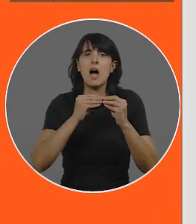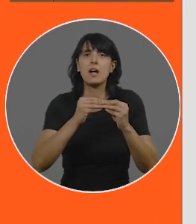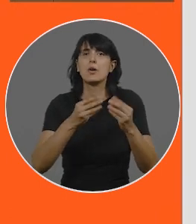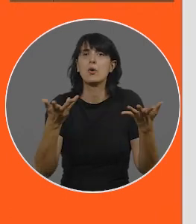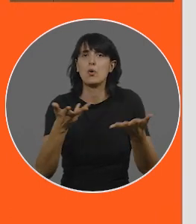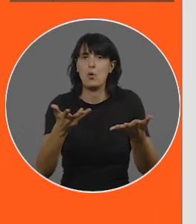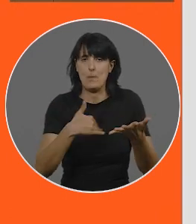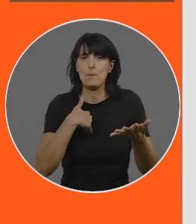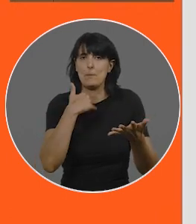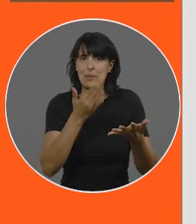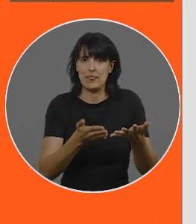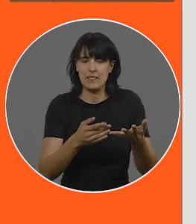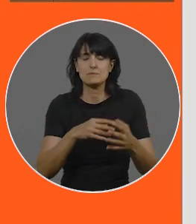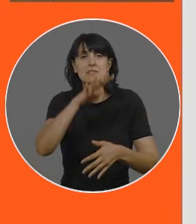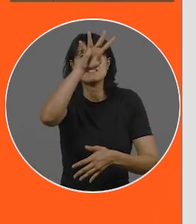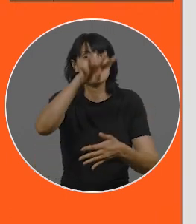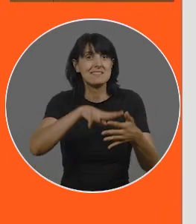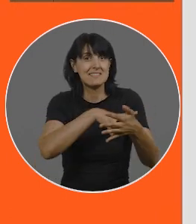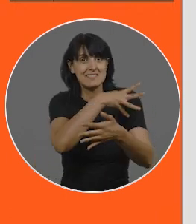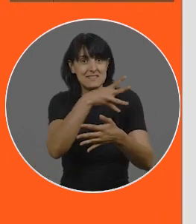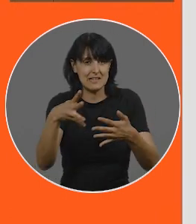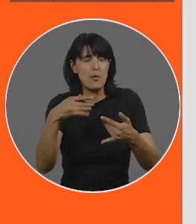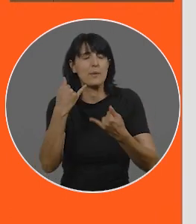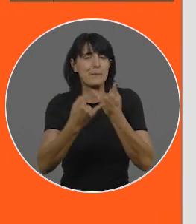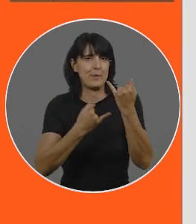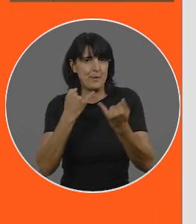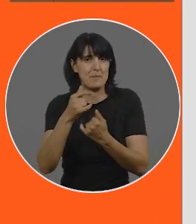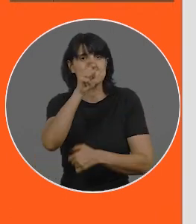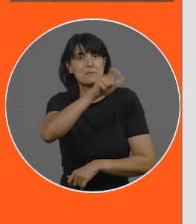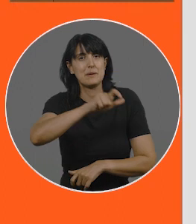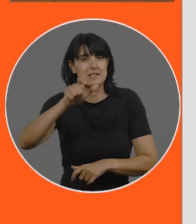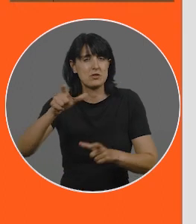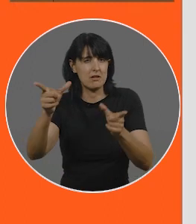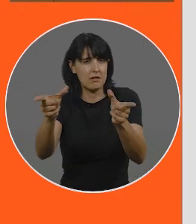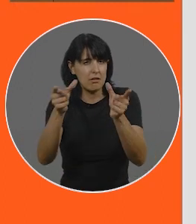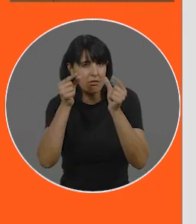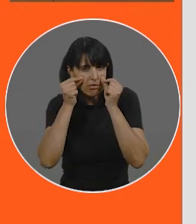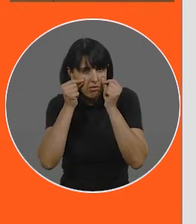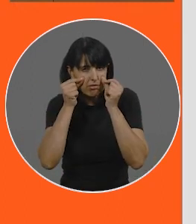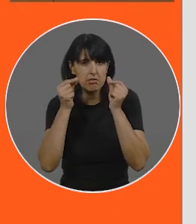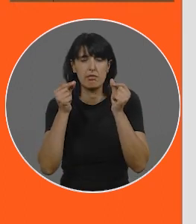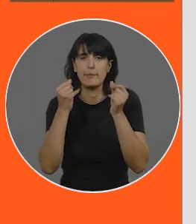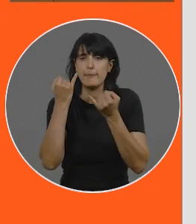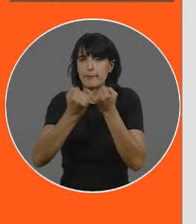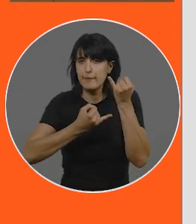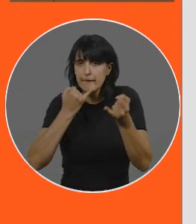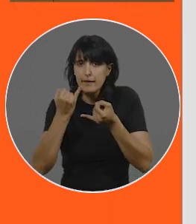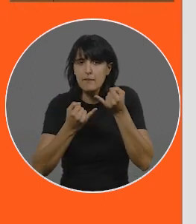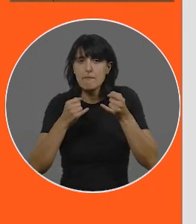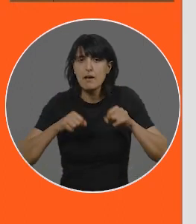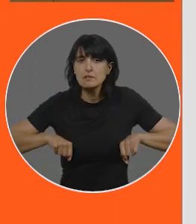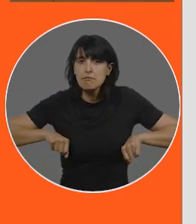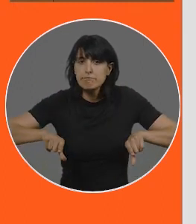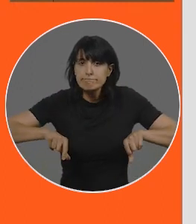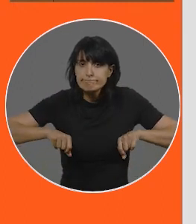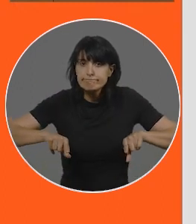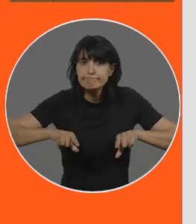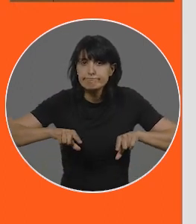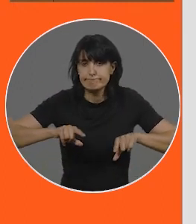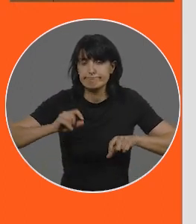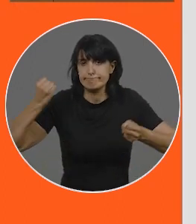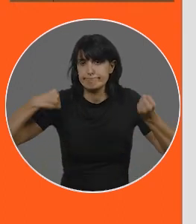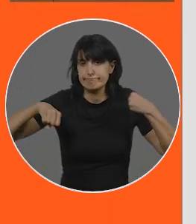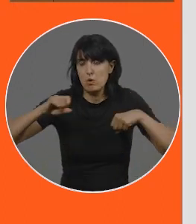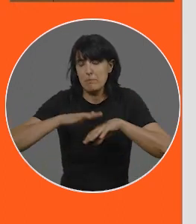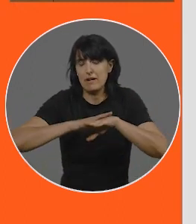saber. Les taules solen generar problemes per a les persones que tenen pèrdua de visió, per a les persones que tenen baixa visió i per a les persones que tenen mobilitat